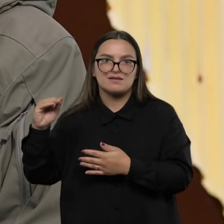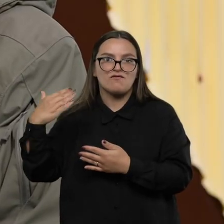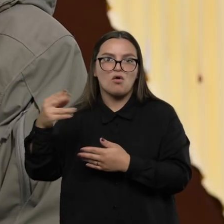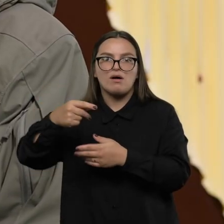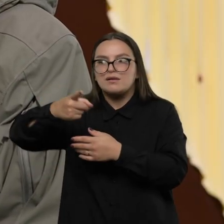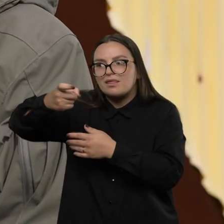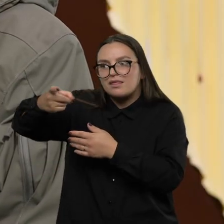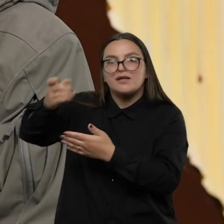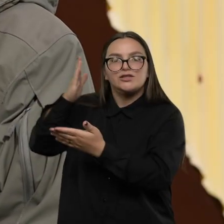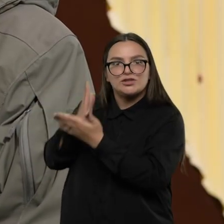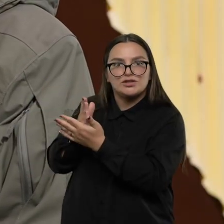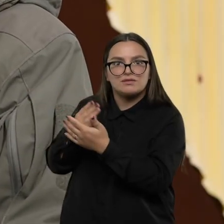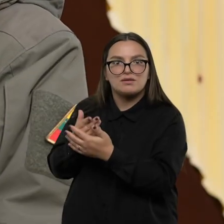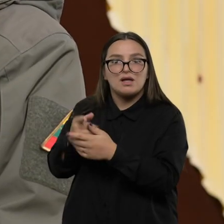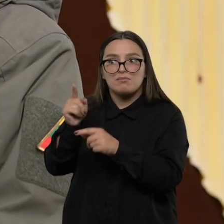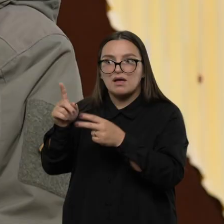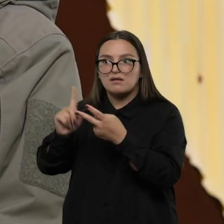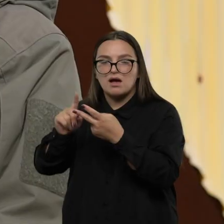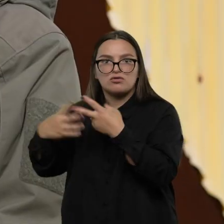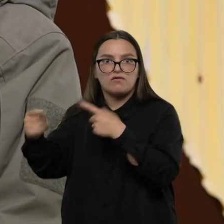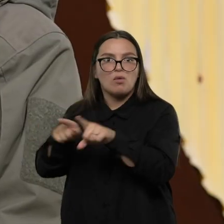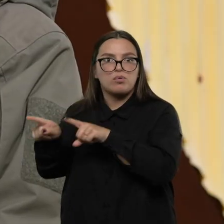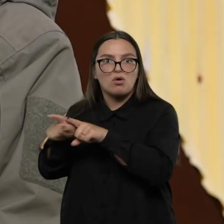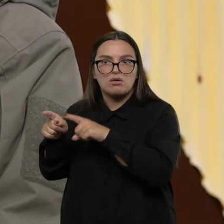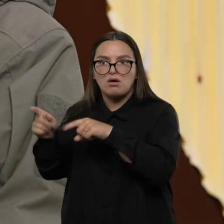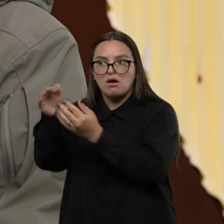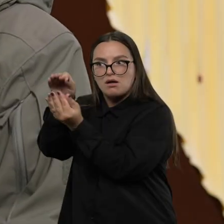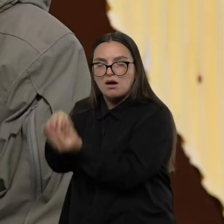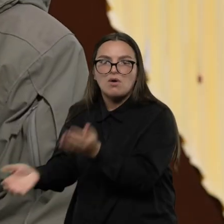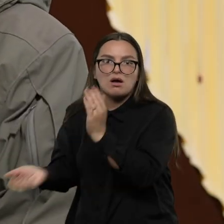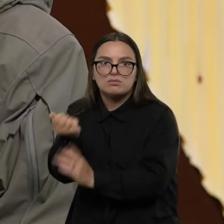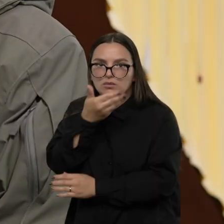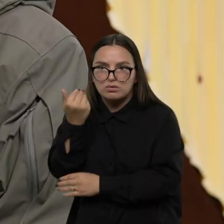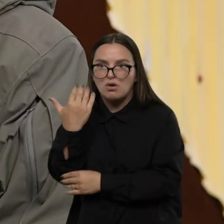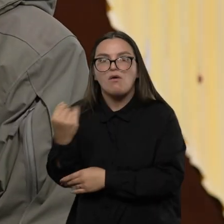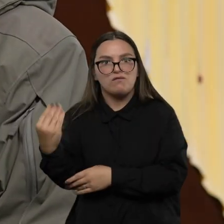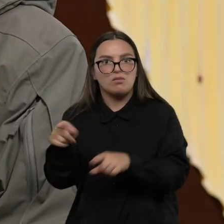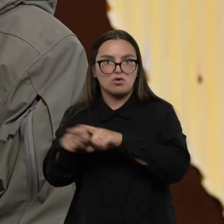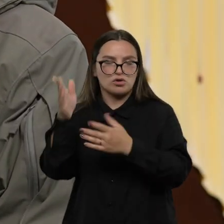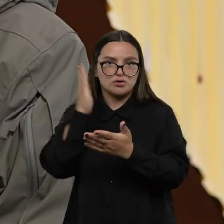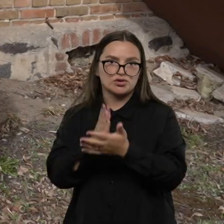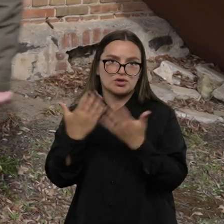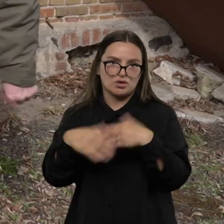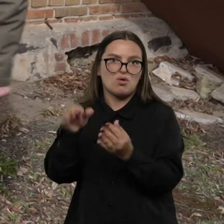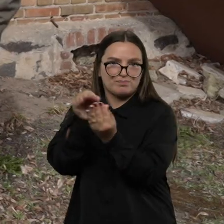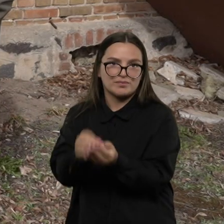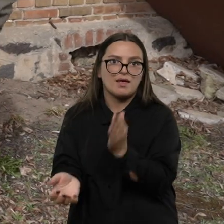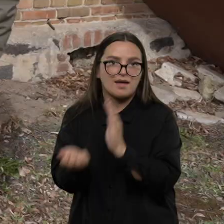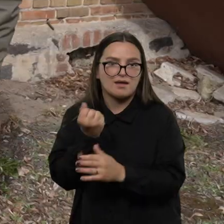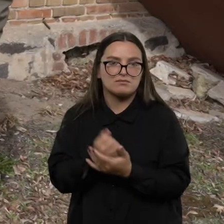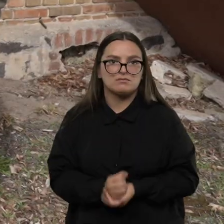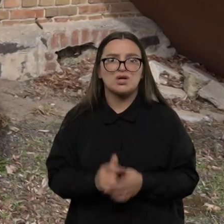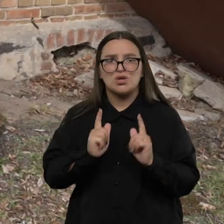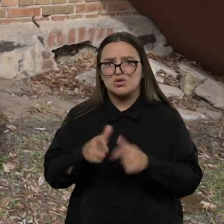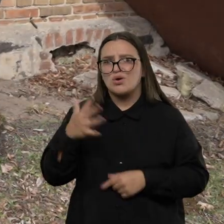brolio. Bet jo palaikų mes dar neturim, o brolio mes turim jau atpažintus palaikus. Ir šiaip